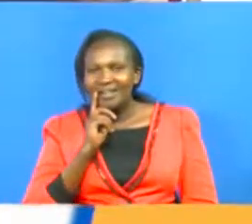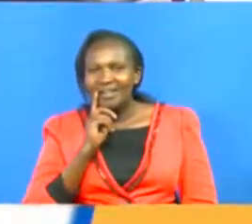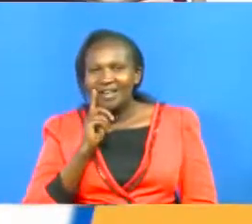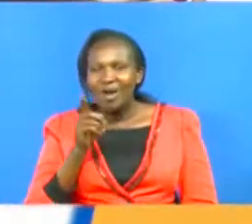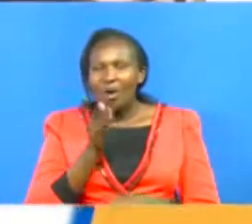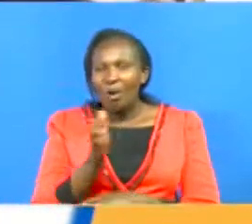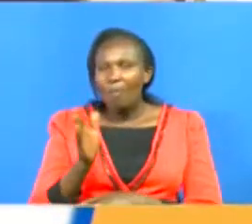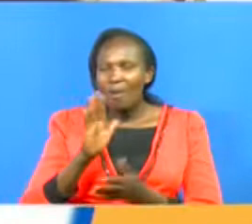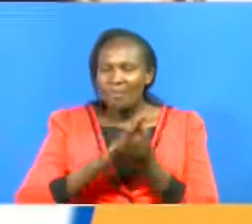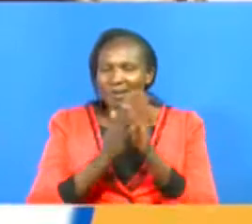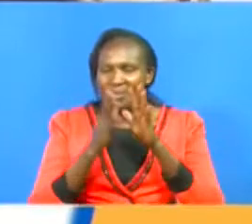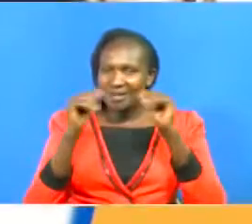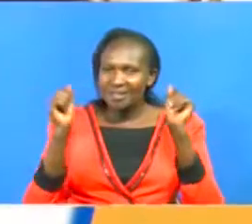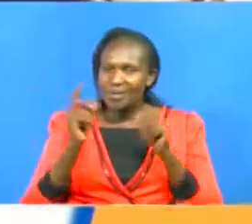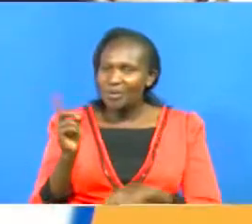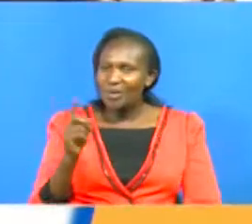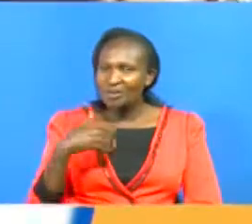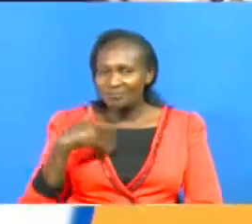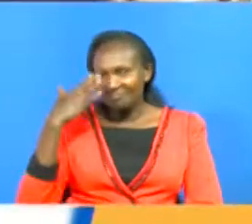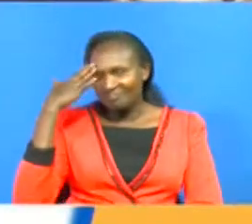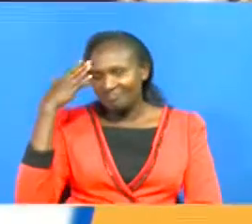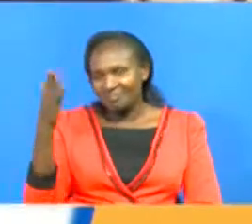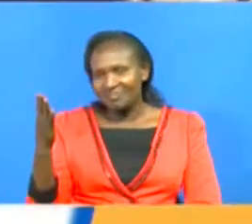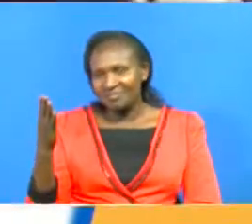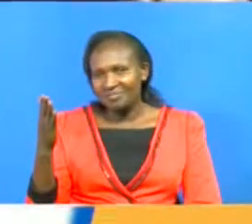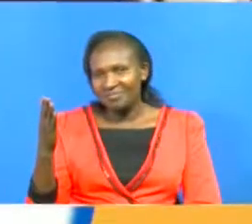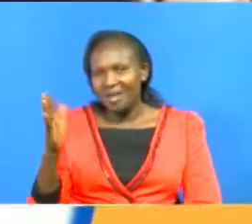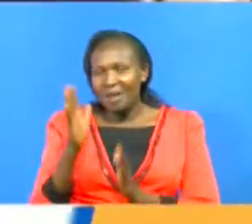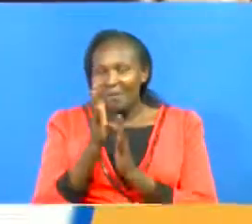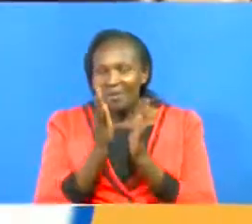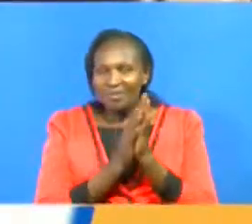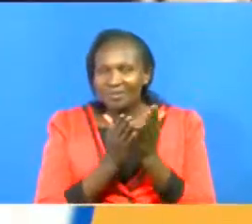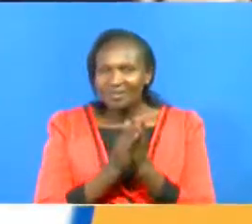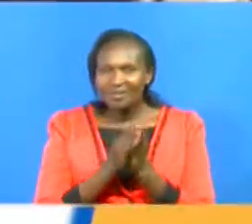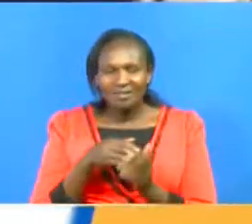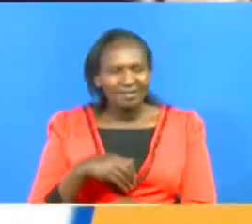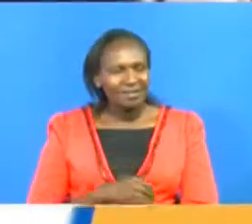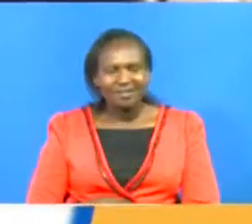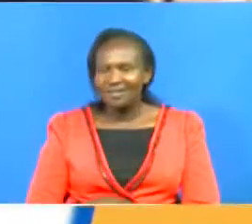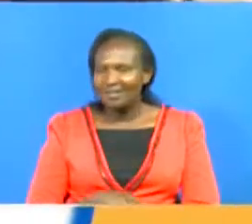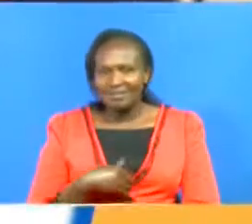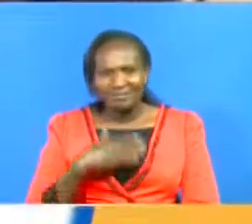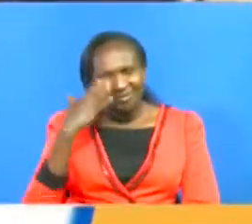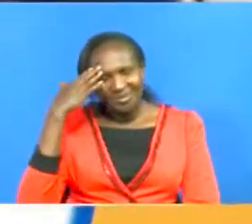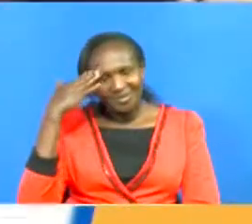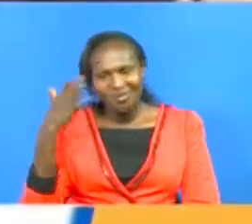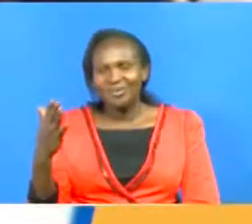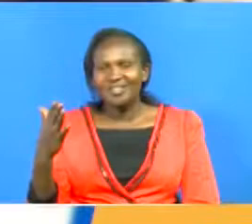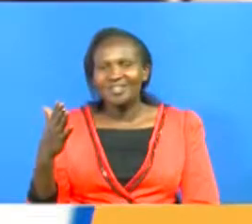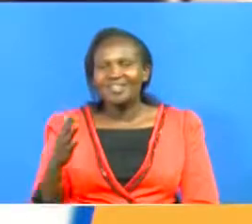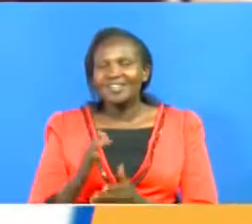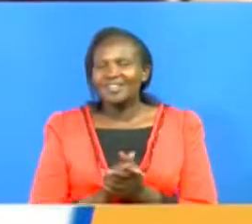madarakani mwaka gani? Sijui. Amri ya tano kwenye Biblia inasemaje? Hiyo sijui.